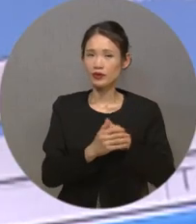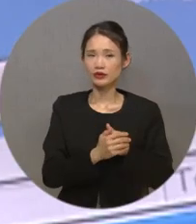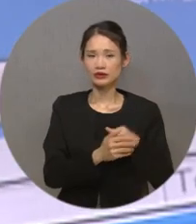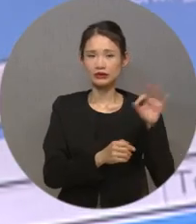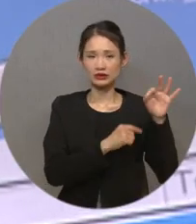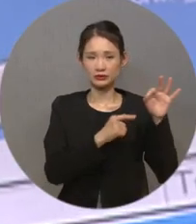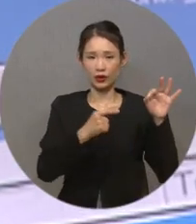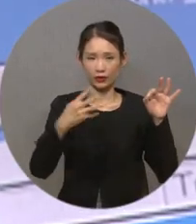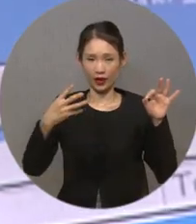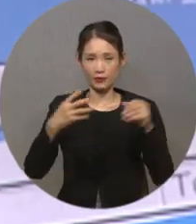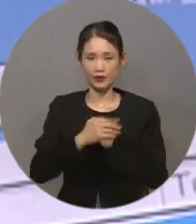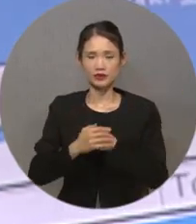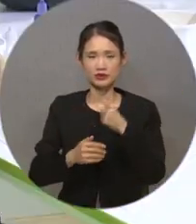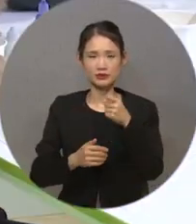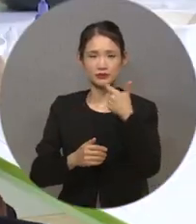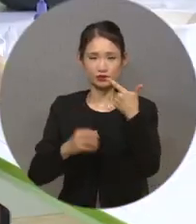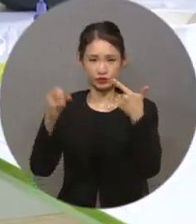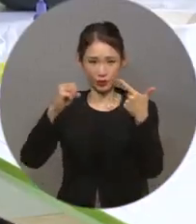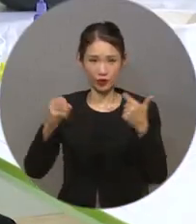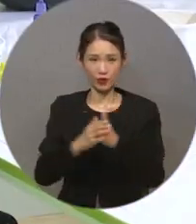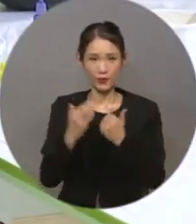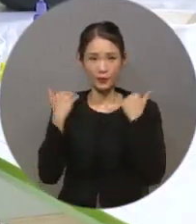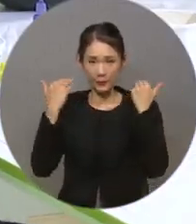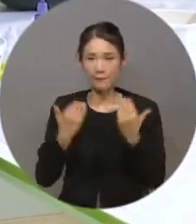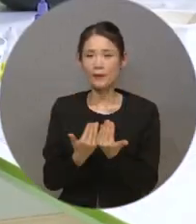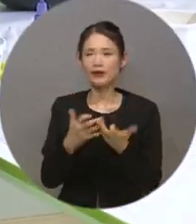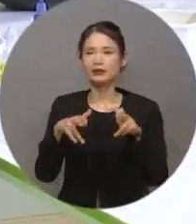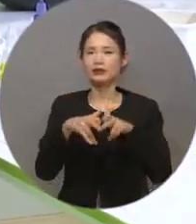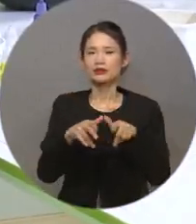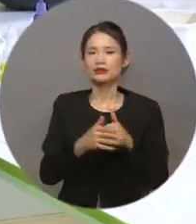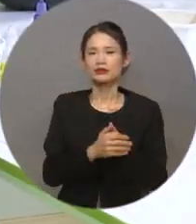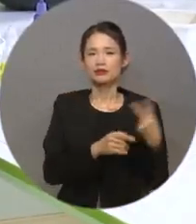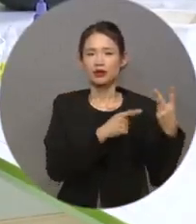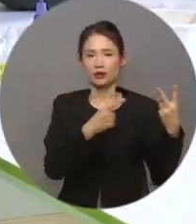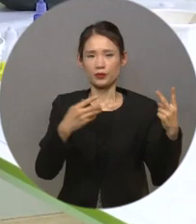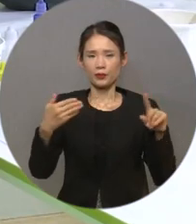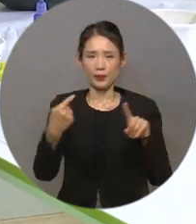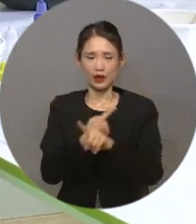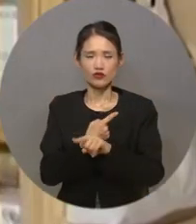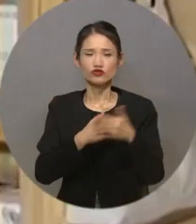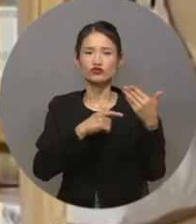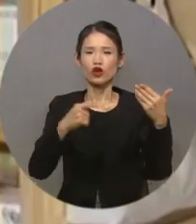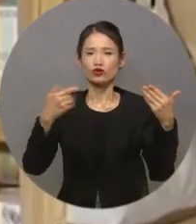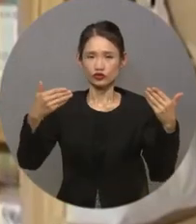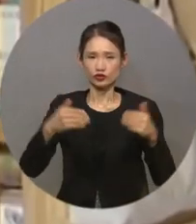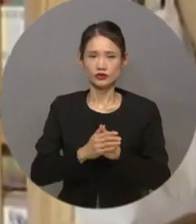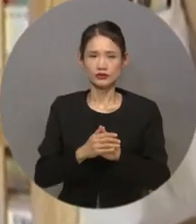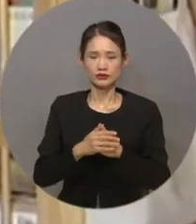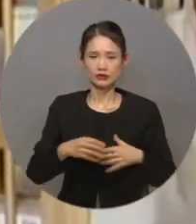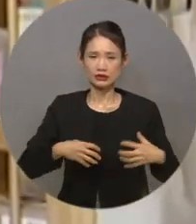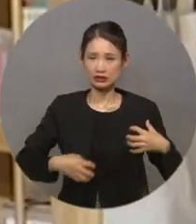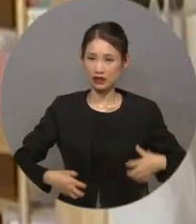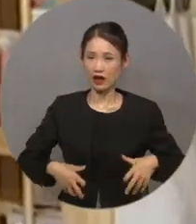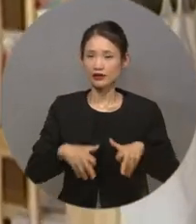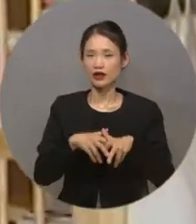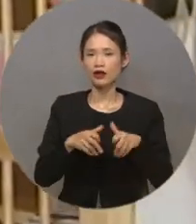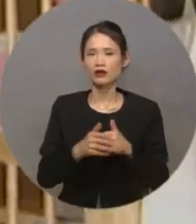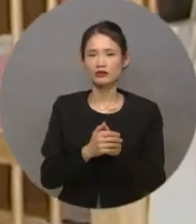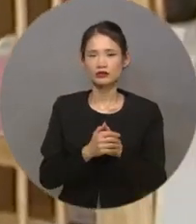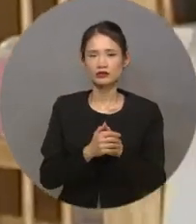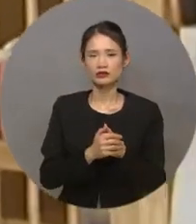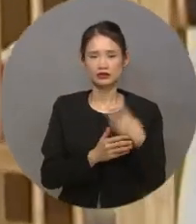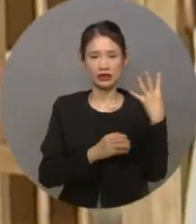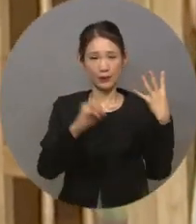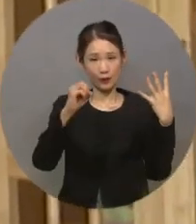16% 발달장애는 7.2%에서 9.9% 신장장애는 2.4%에서